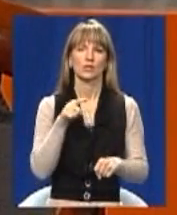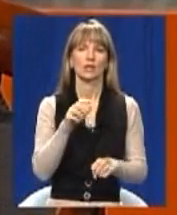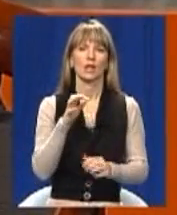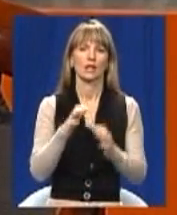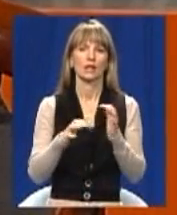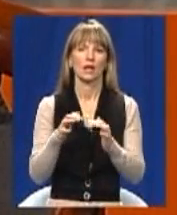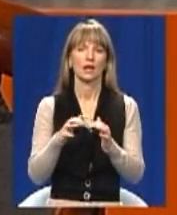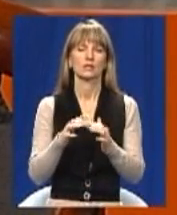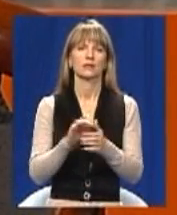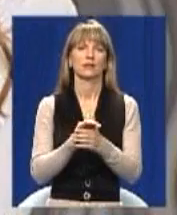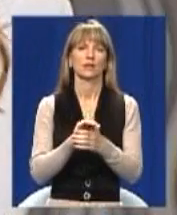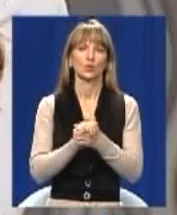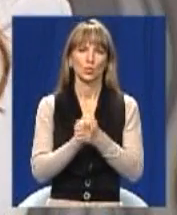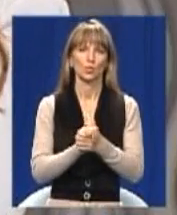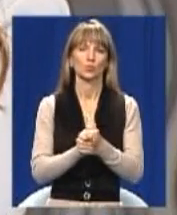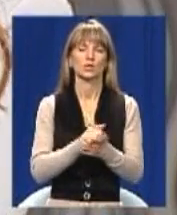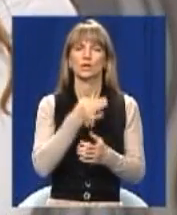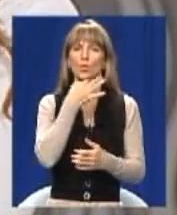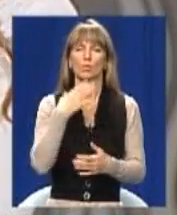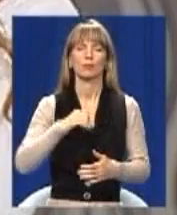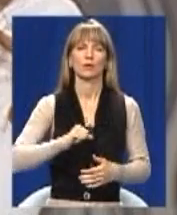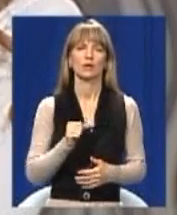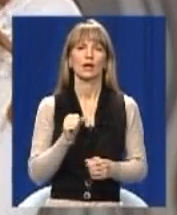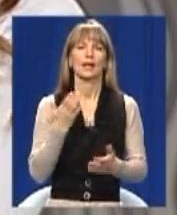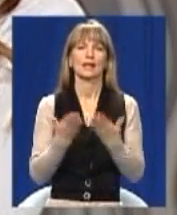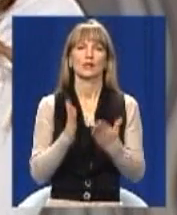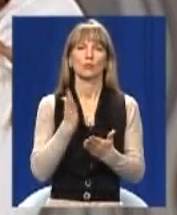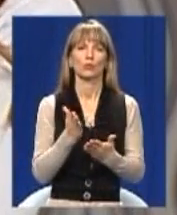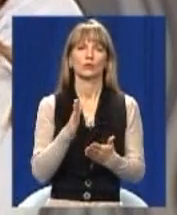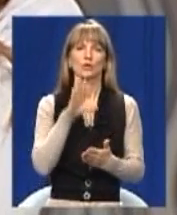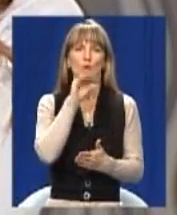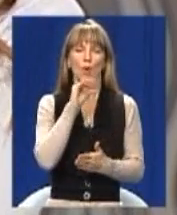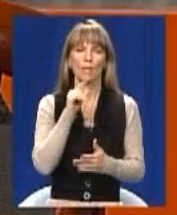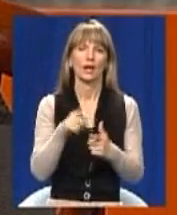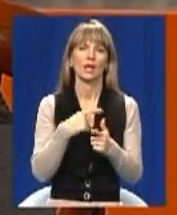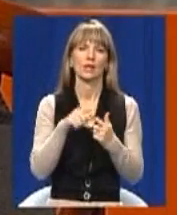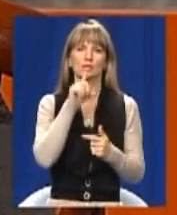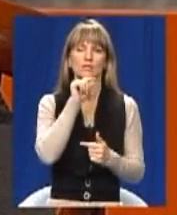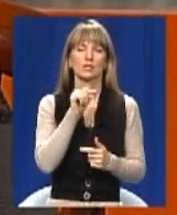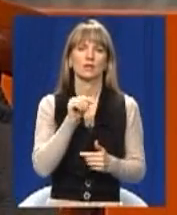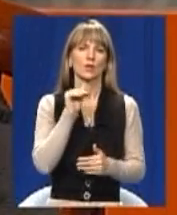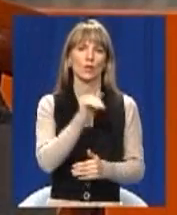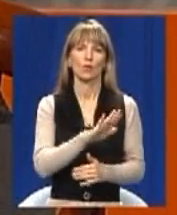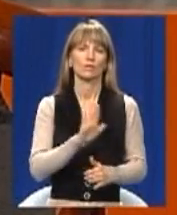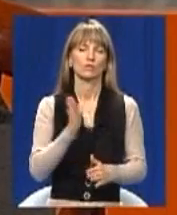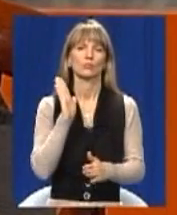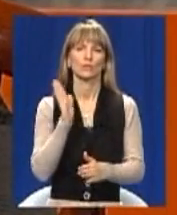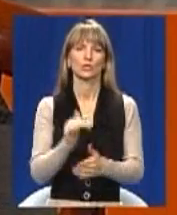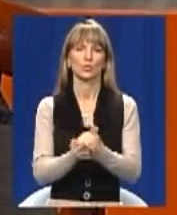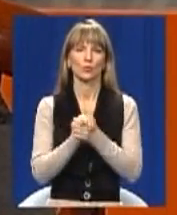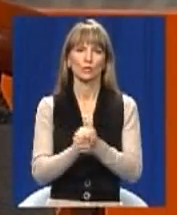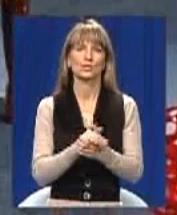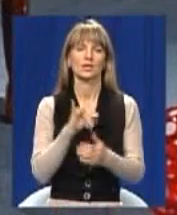с любимым животным. Тобто, якщо в тебе буде там песик або якась папушка, вона не буде його займати, так? Да, вона просто буде з ним дружити, как бы,